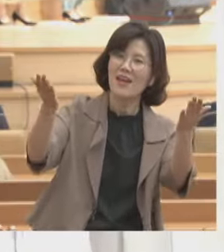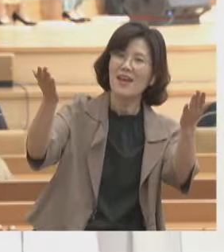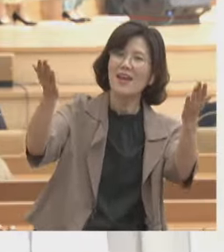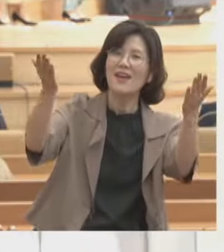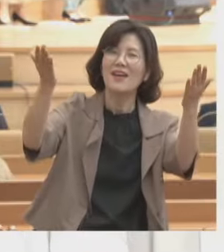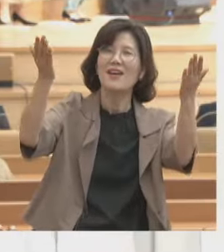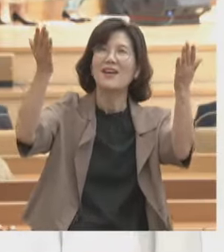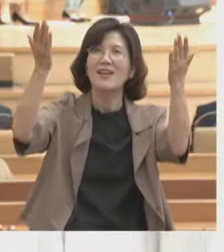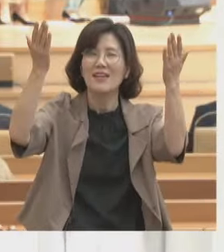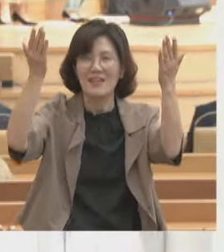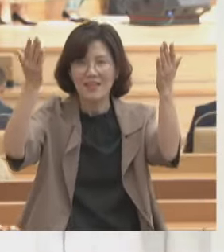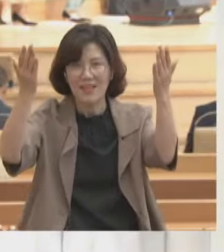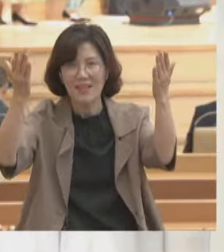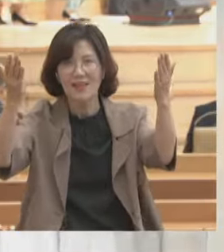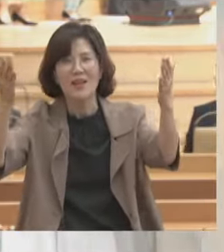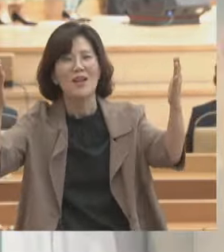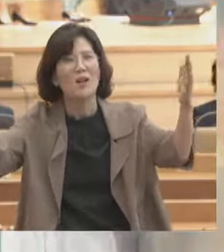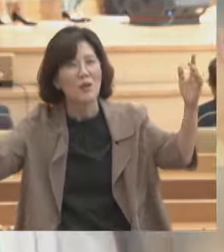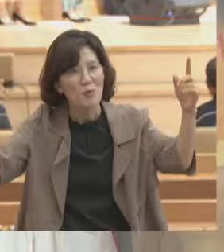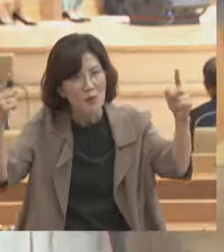변치 않으신 우리 하나님을 찬양합니다.